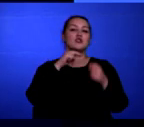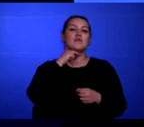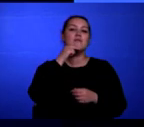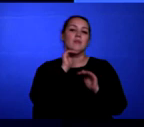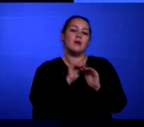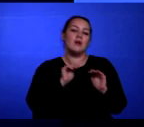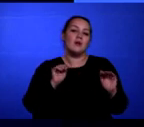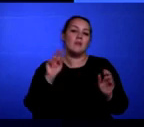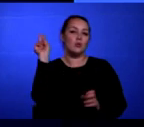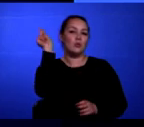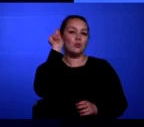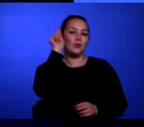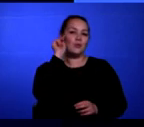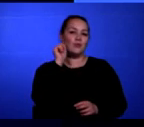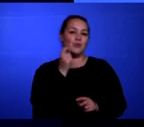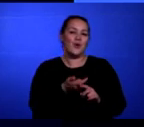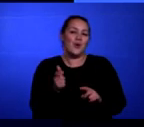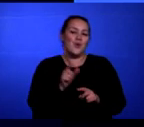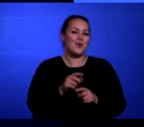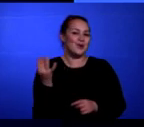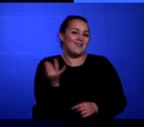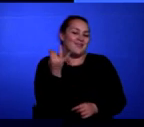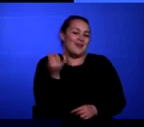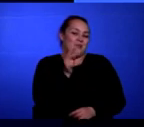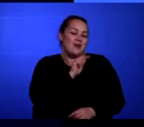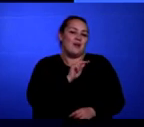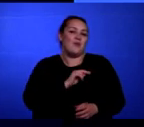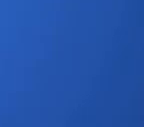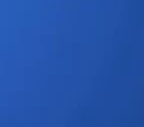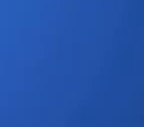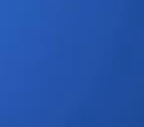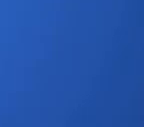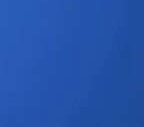из за урок мне было очень интересно с вами работать